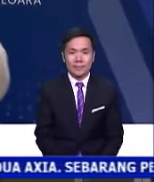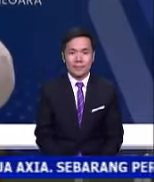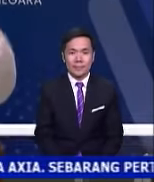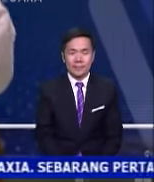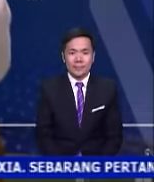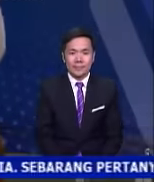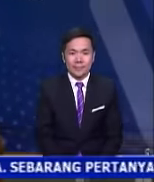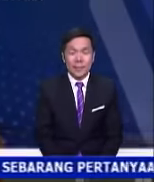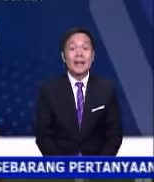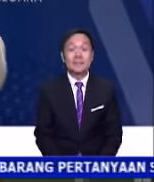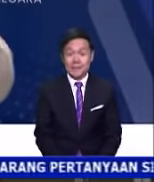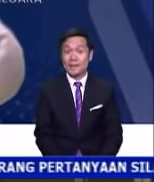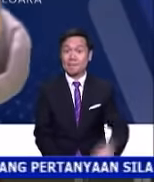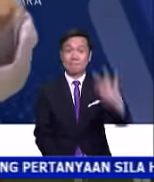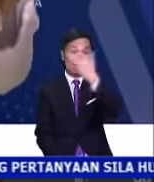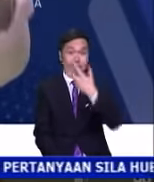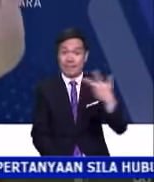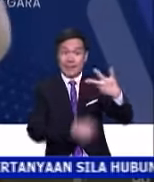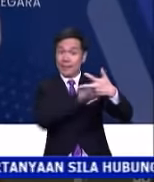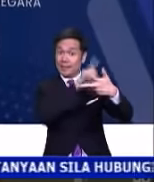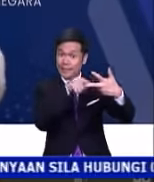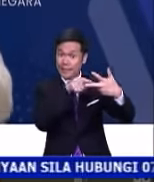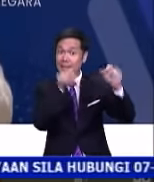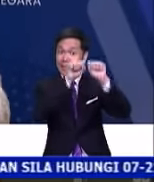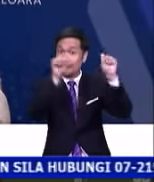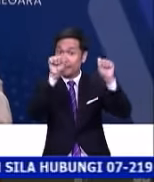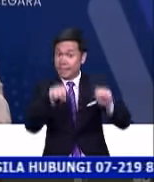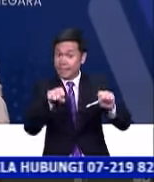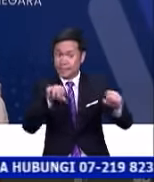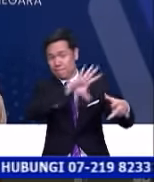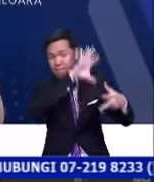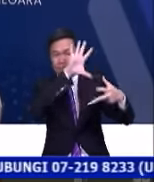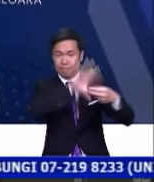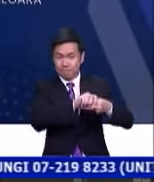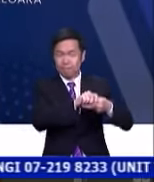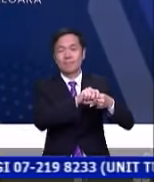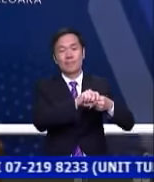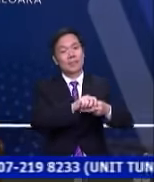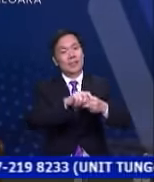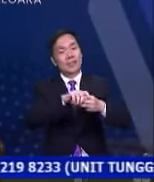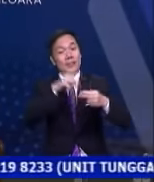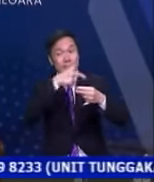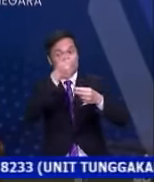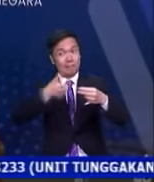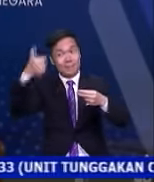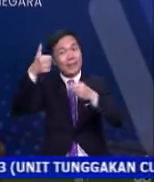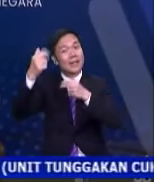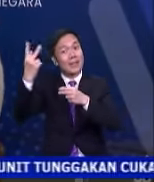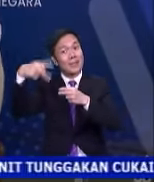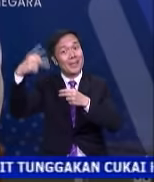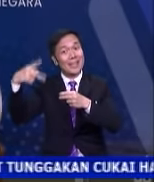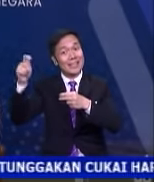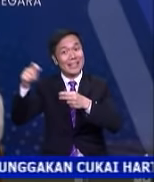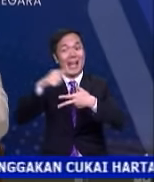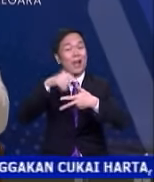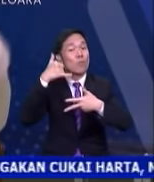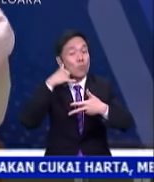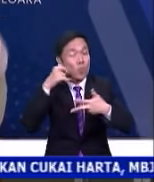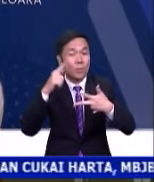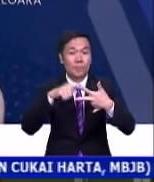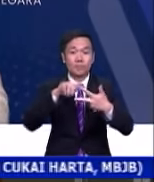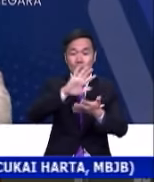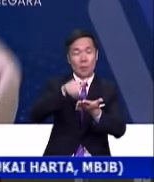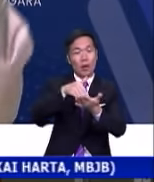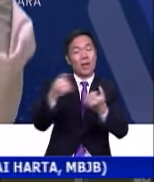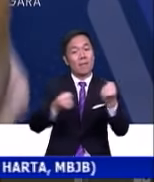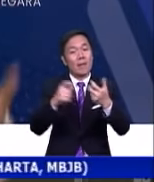Sistem support sokongan yang kita telah initiate di bawah KPKT. So, jadi kita harap dengan call center, dengan mobile unit, dengan